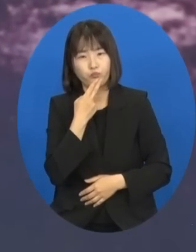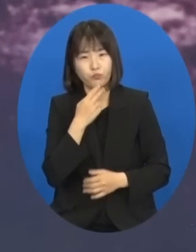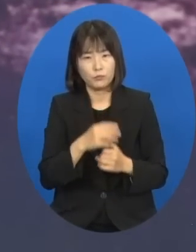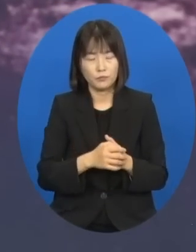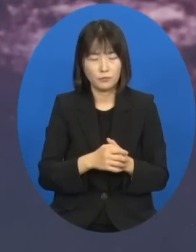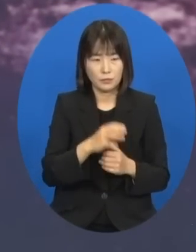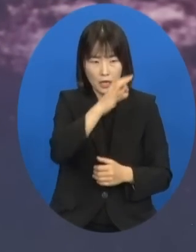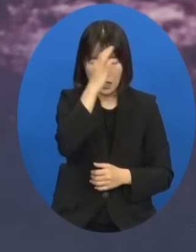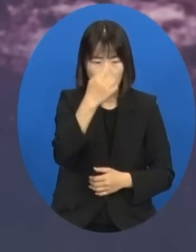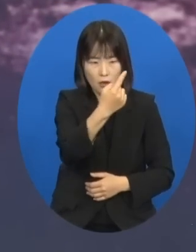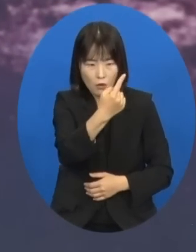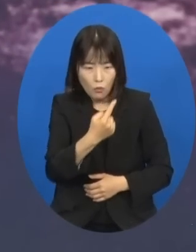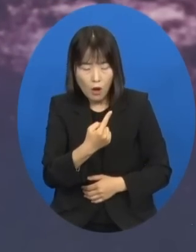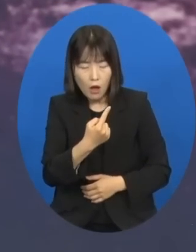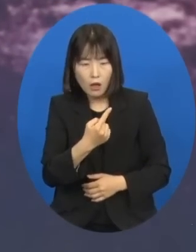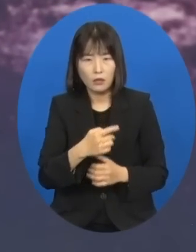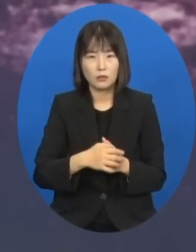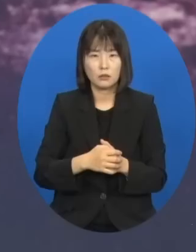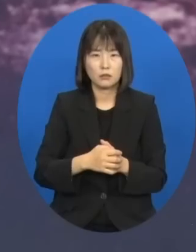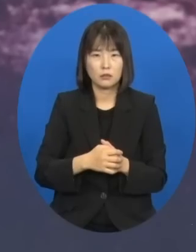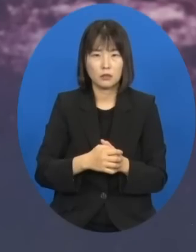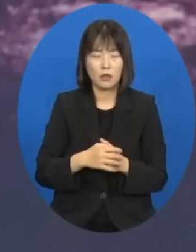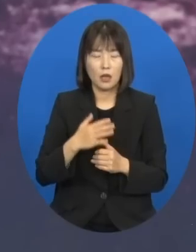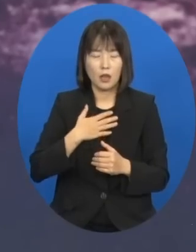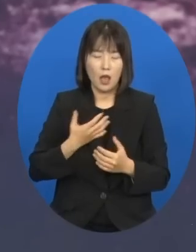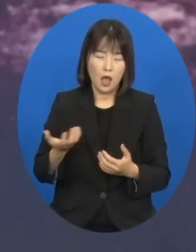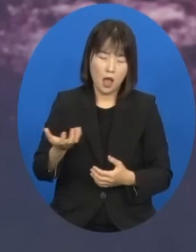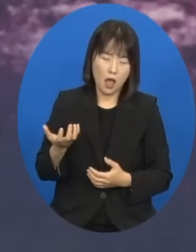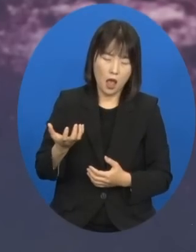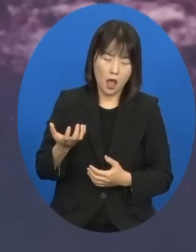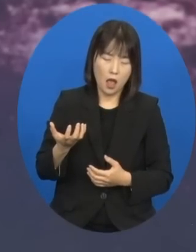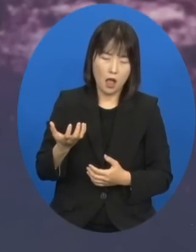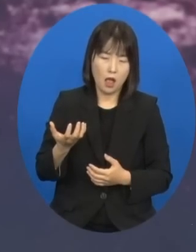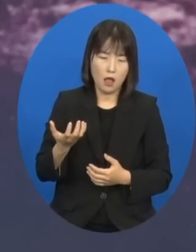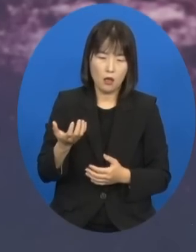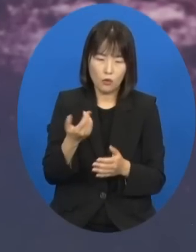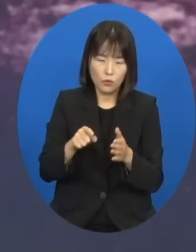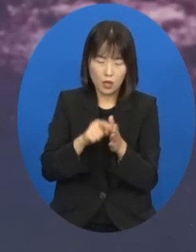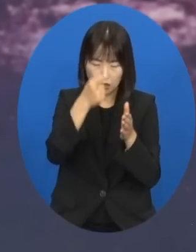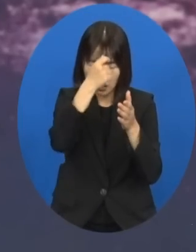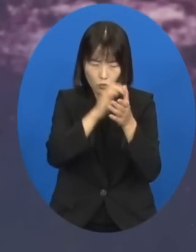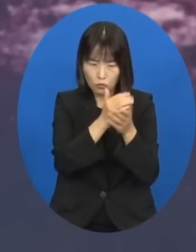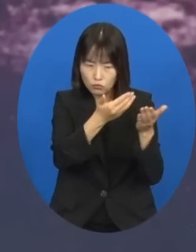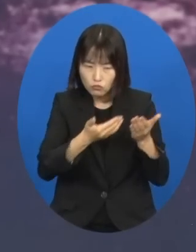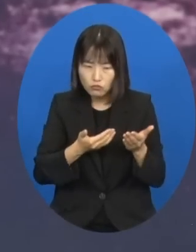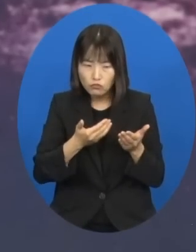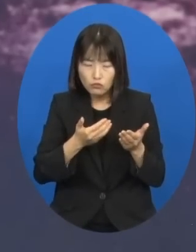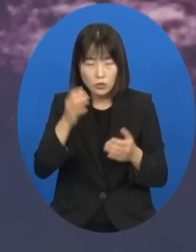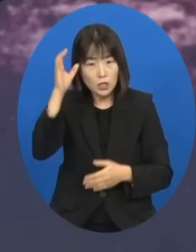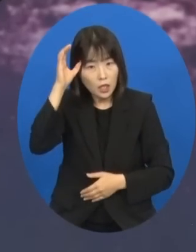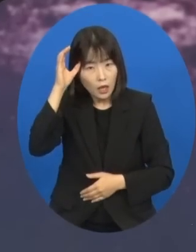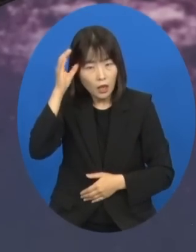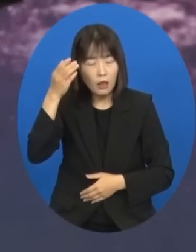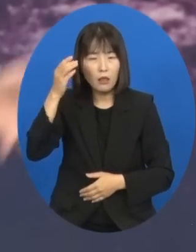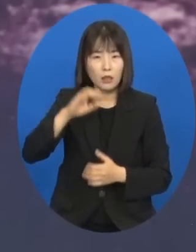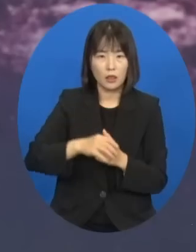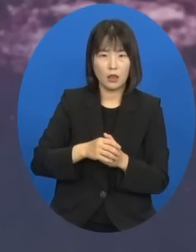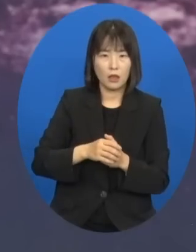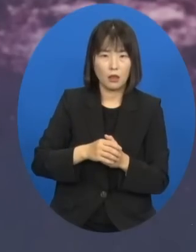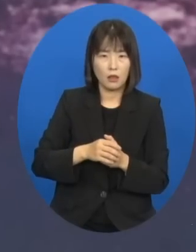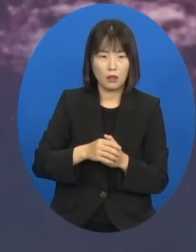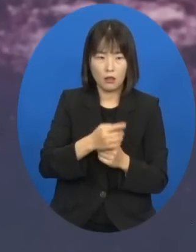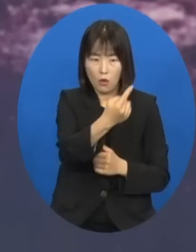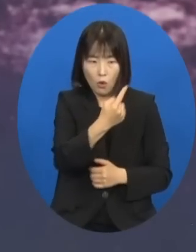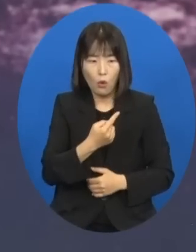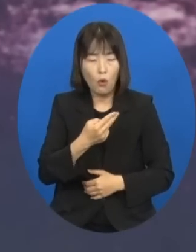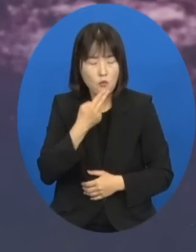병든 부위에 이렇게 손을 다 이렇게 흔들면서 기도해 줄 줄 알았던 거예요. 근데 무슨 얘기만 하냐면 보지도 않고 요단강에 나가서 일곱 번 씻으라는